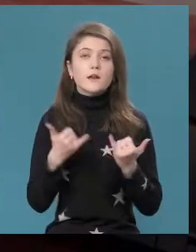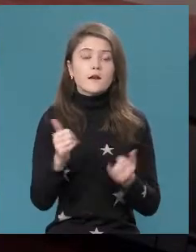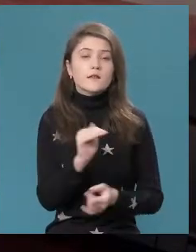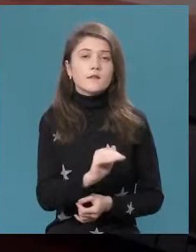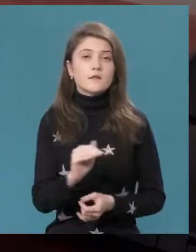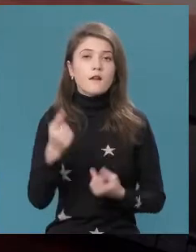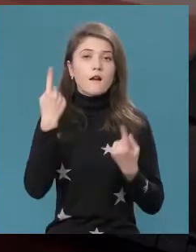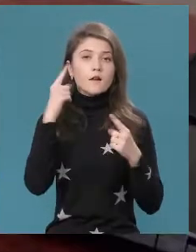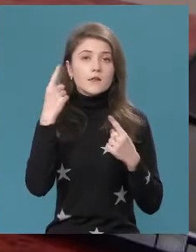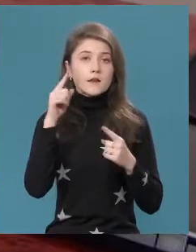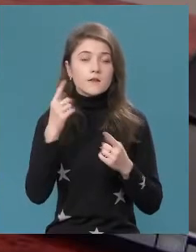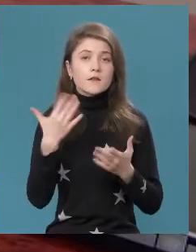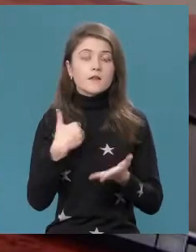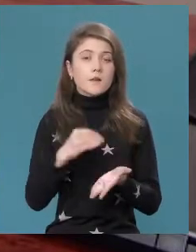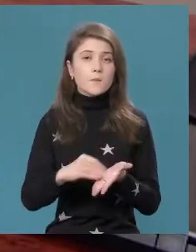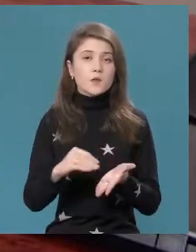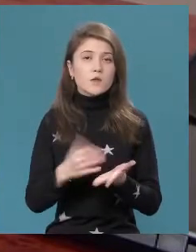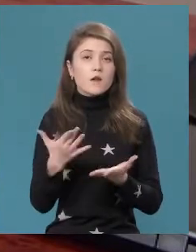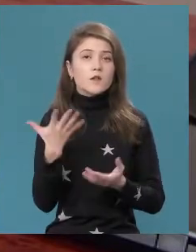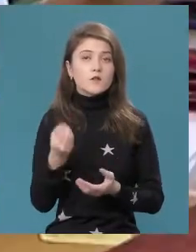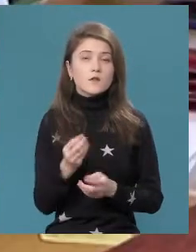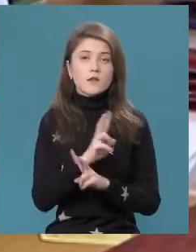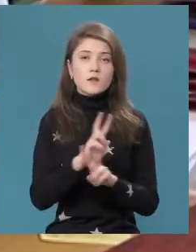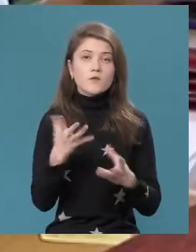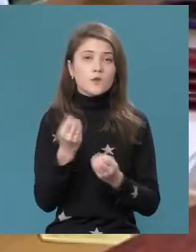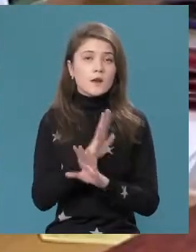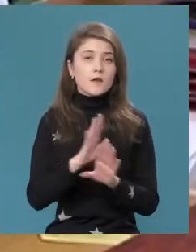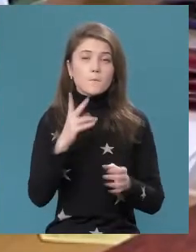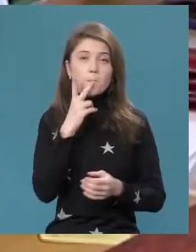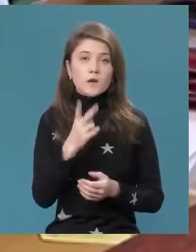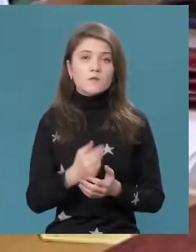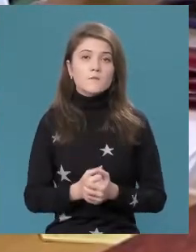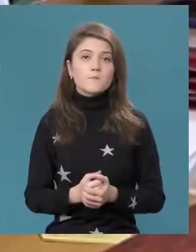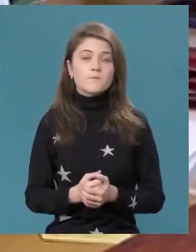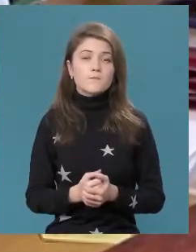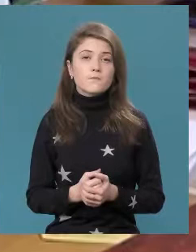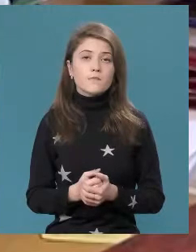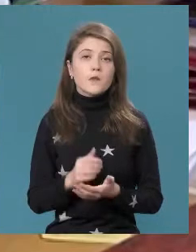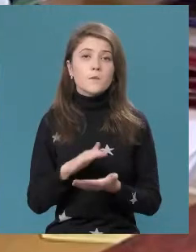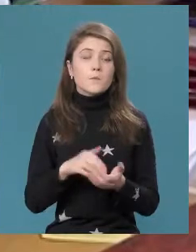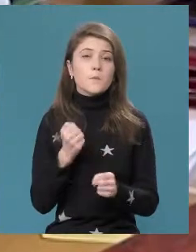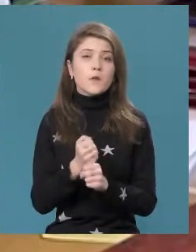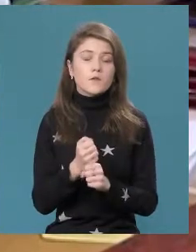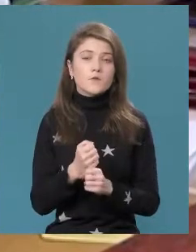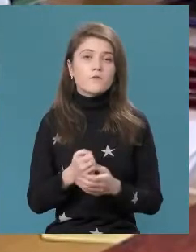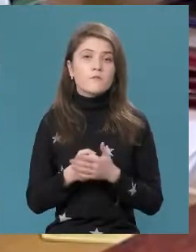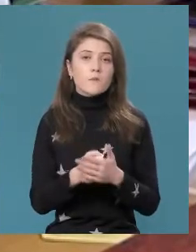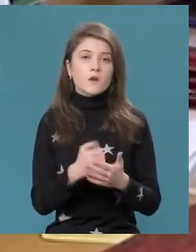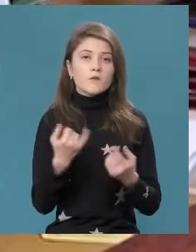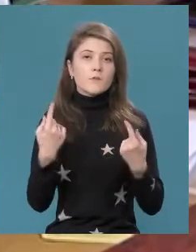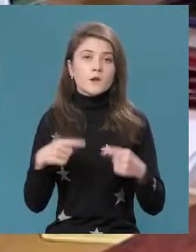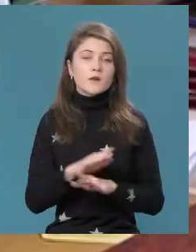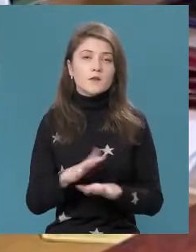казки, які я пишу, але ще їх ніхто не бачив. Став цілі і працюй уперто, тоді й падіння не страшні,